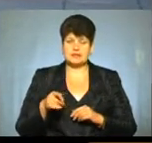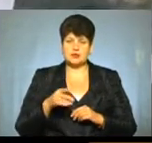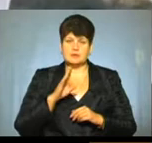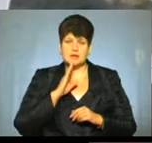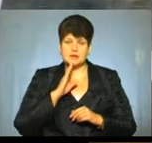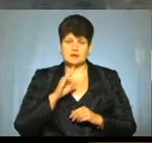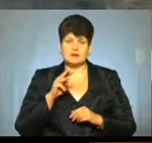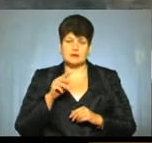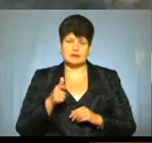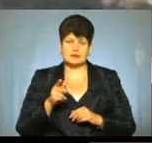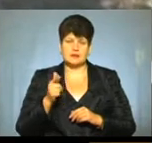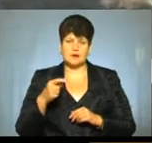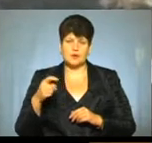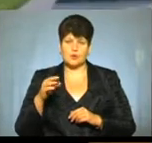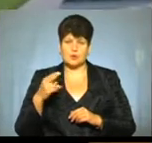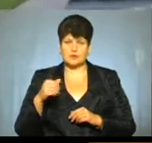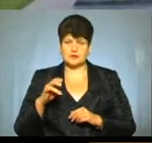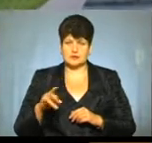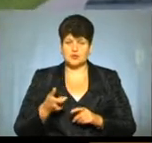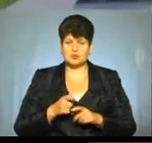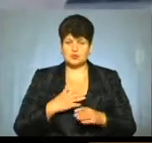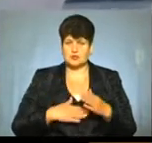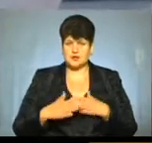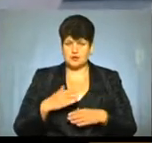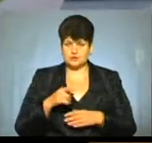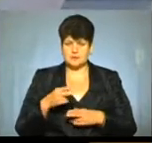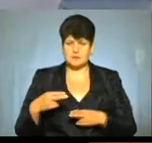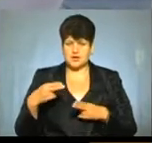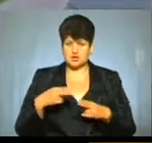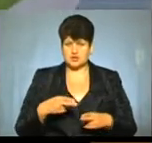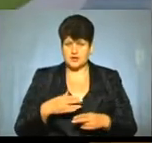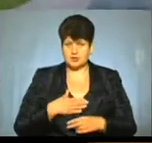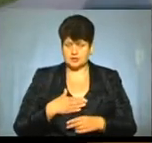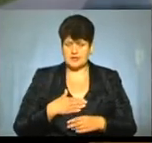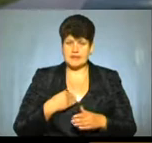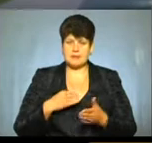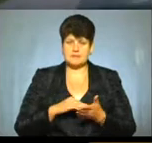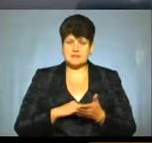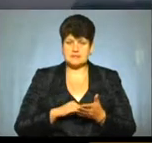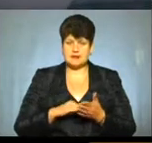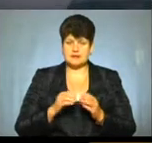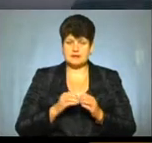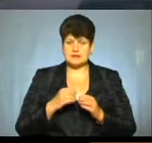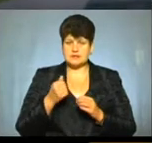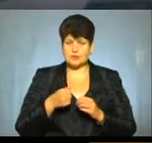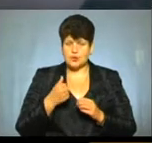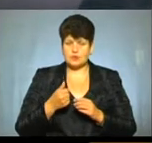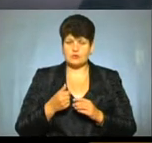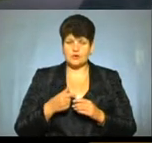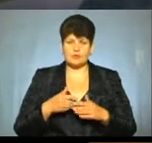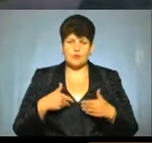прийшла тернополянка Галина Ходань. Дуже рада, що він приїжджає до нас. Я писала 10 років